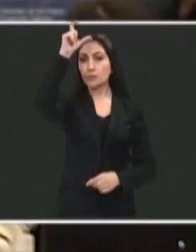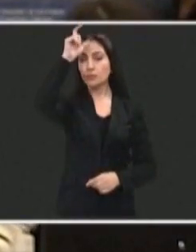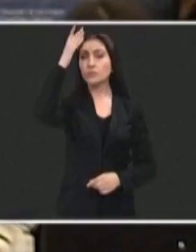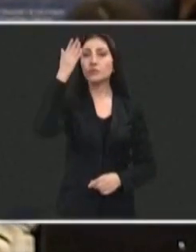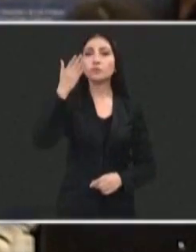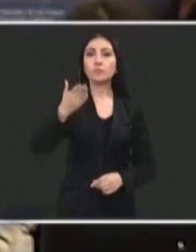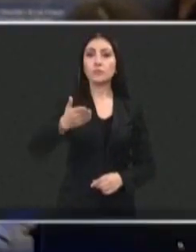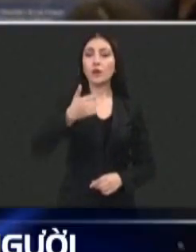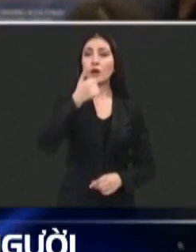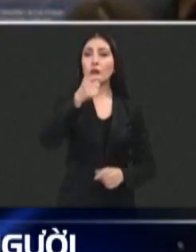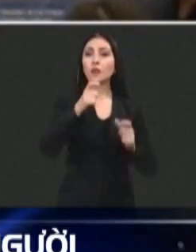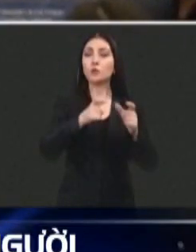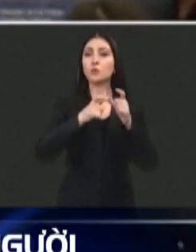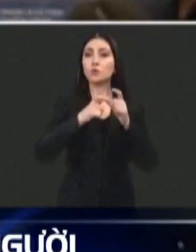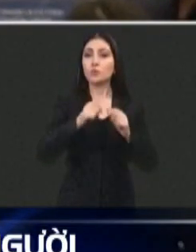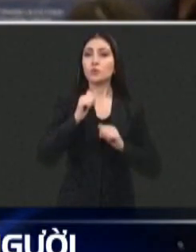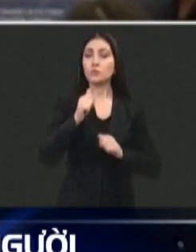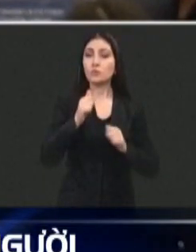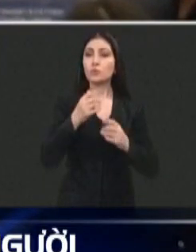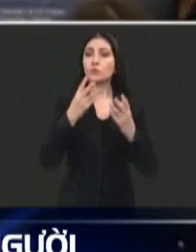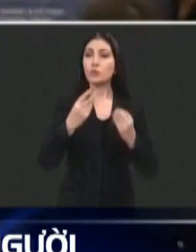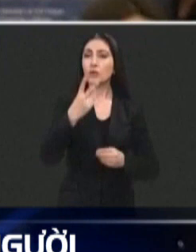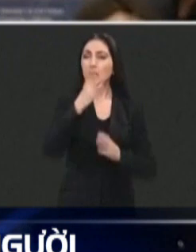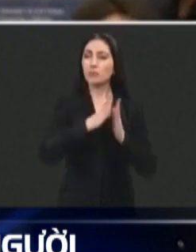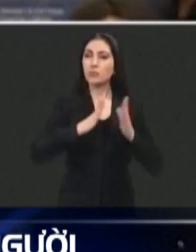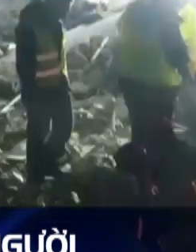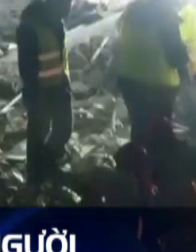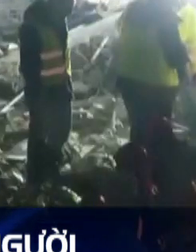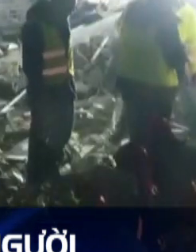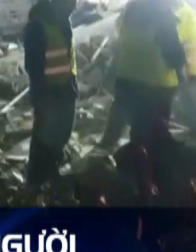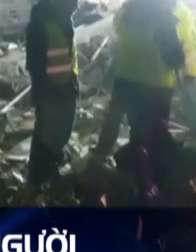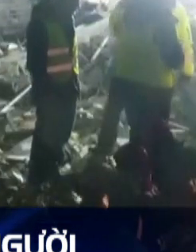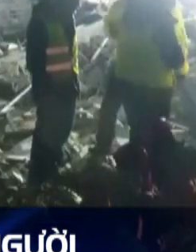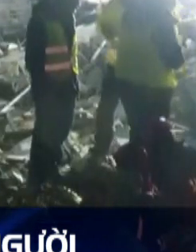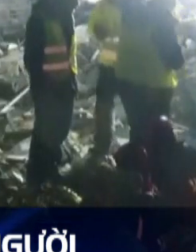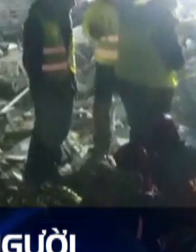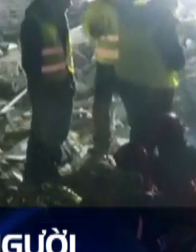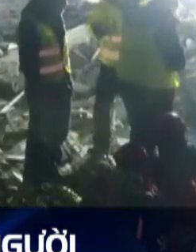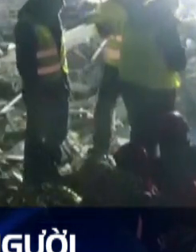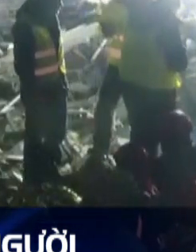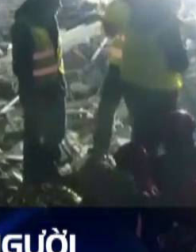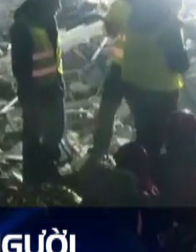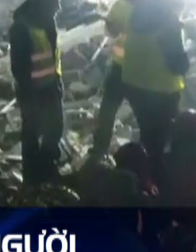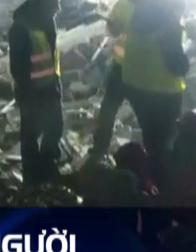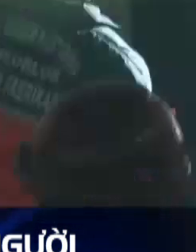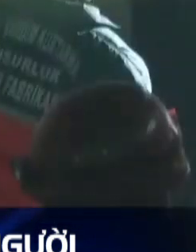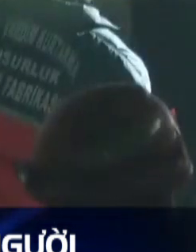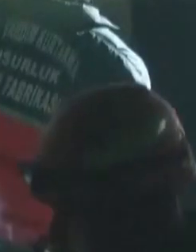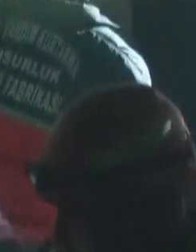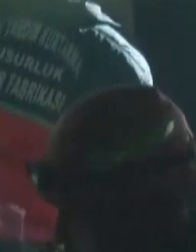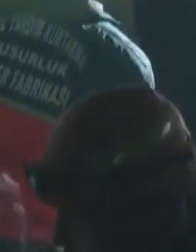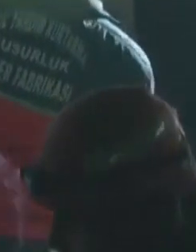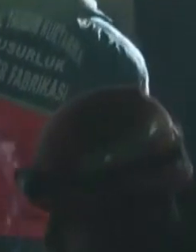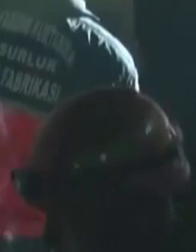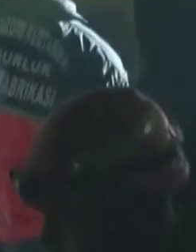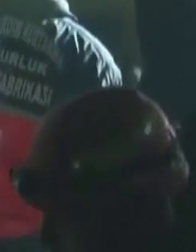Phát biểu tại thủ đô Ankara, ông Erdogan cho biết hàng trăm ngàn ngôi nhà trên khắp miền nam Thổ Nhĩ Kỳ đã bị tàn phá nặng nề. Đồng thời,